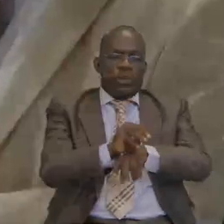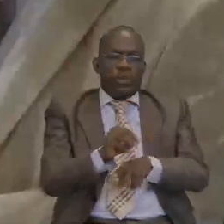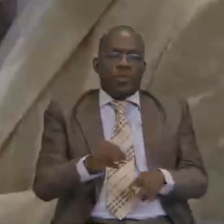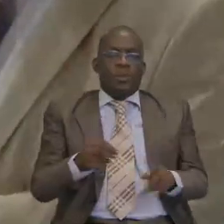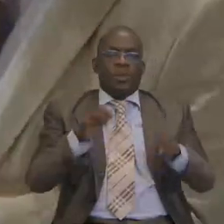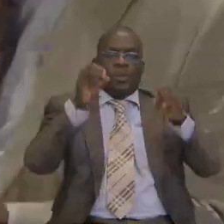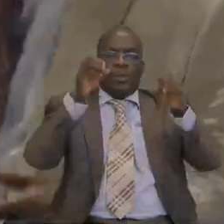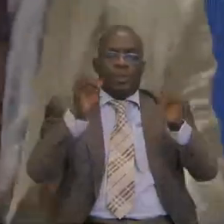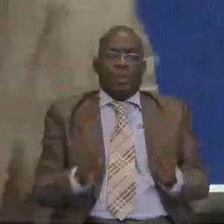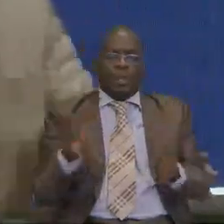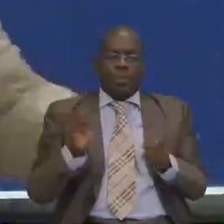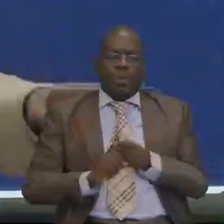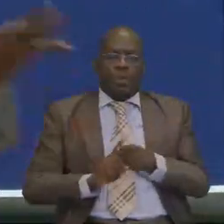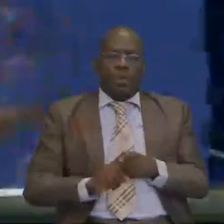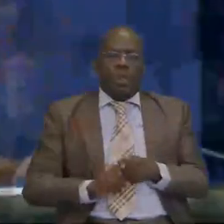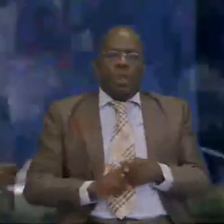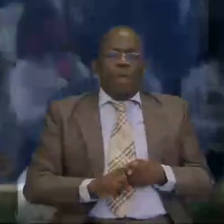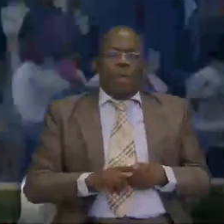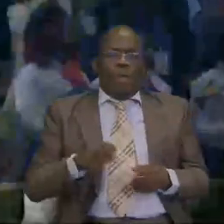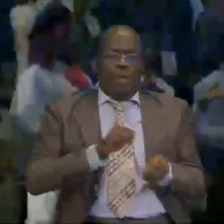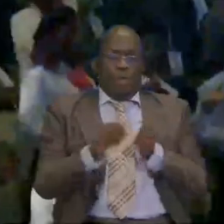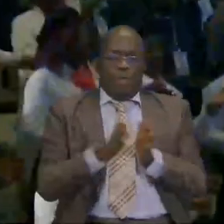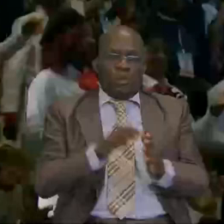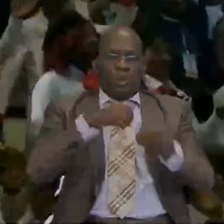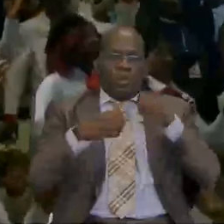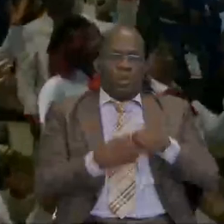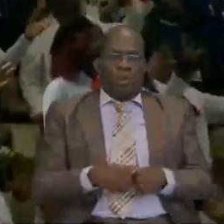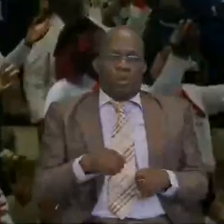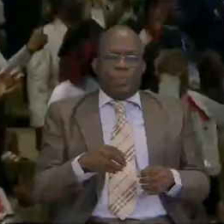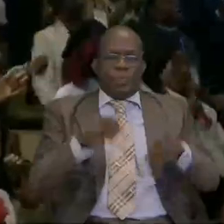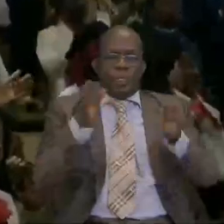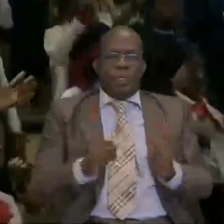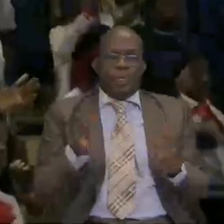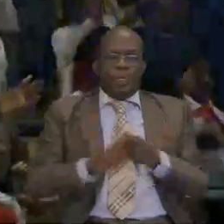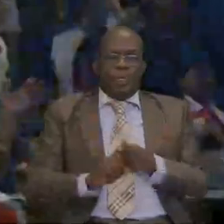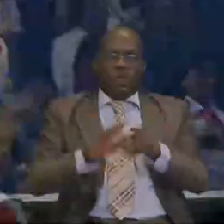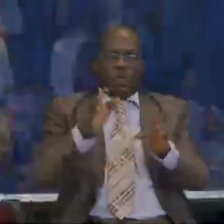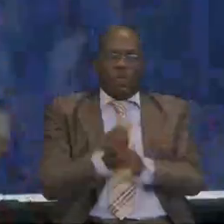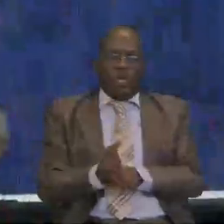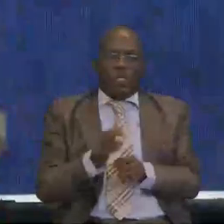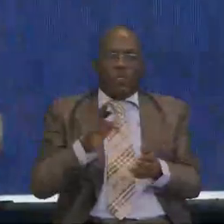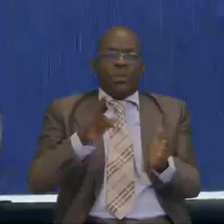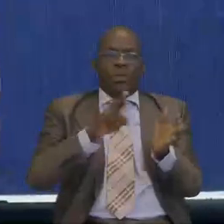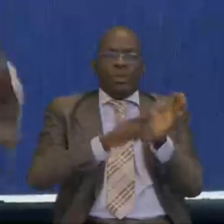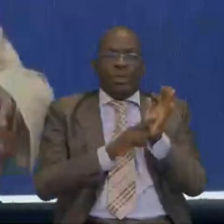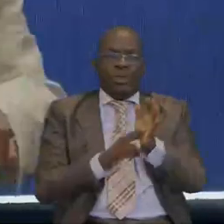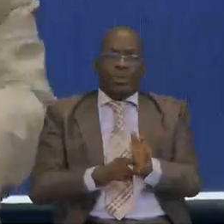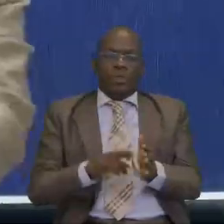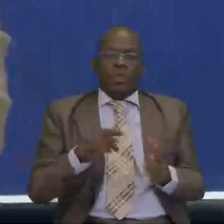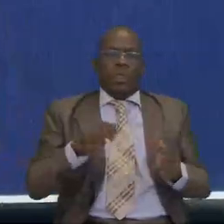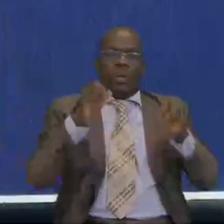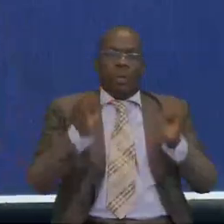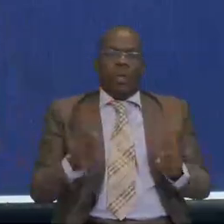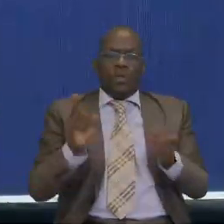La puissance pour déplacer les montagnes. La puissance pour se reproduire. La puissance pour